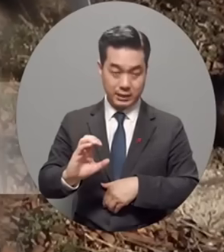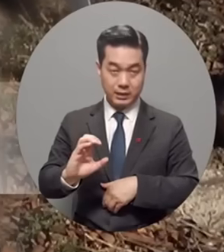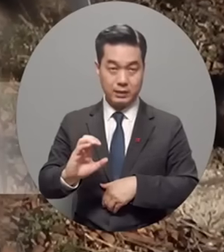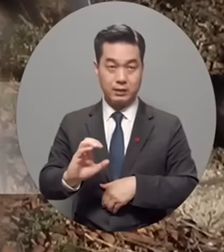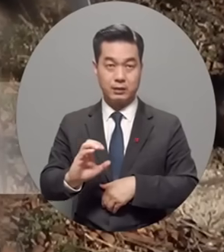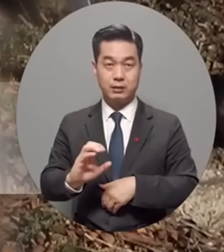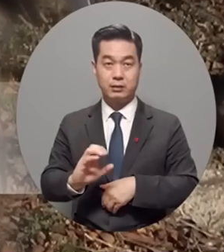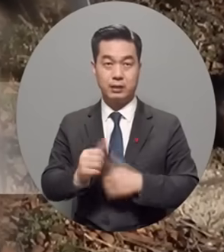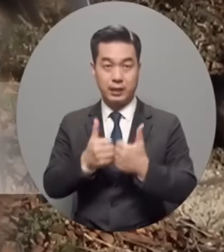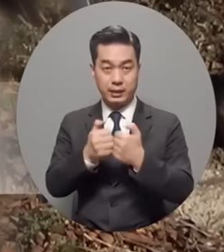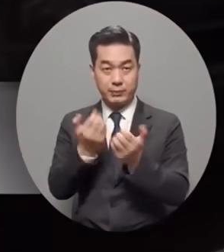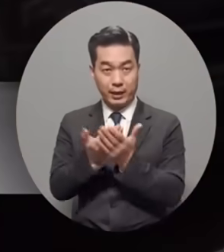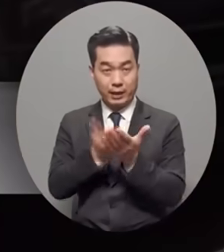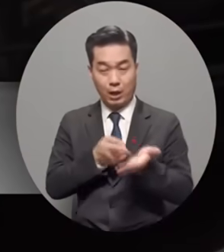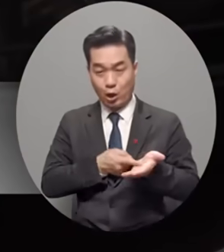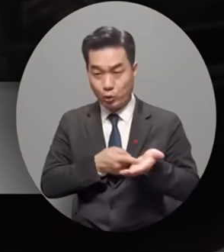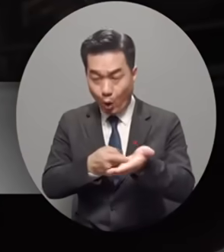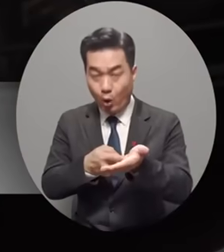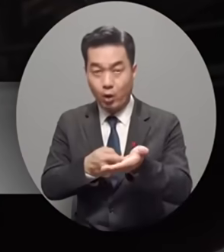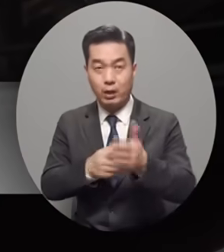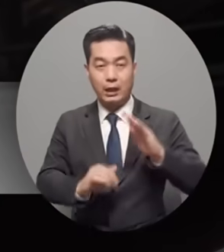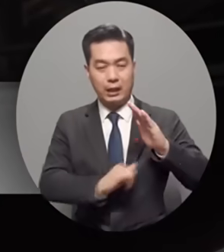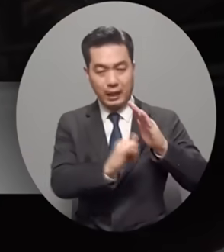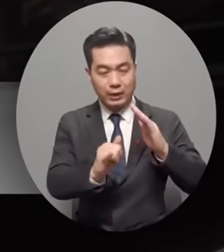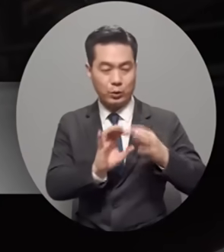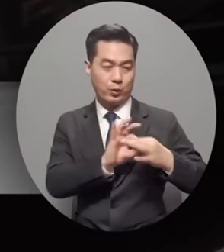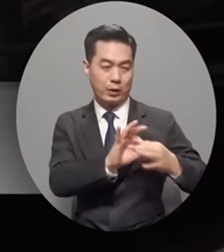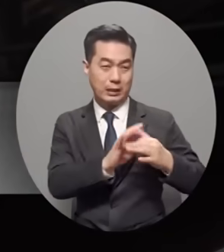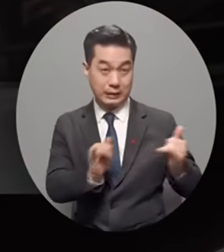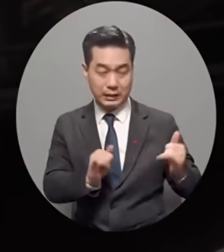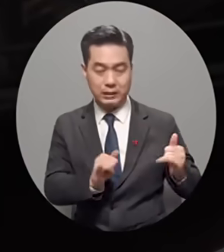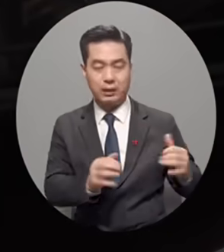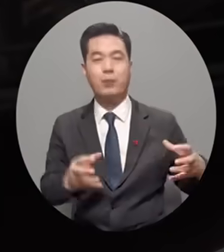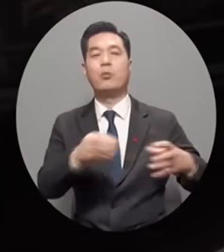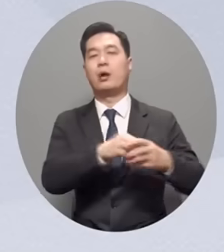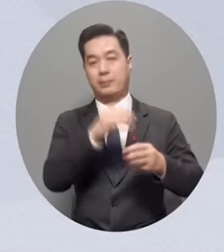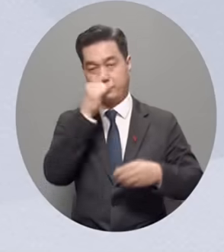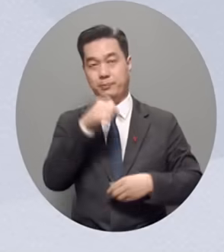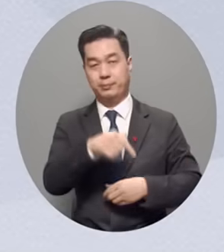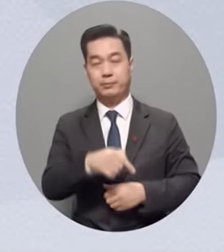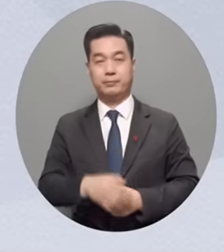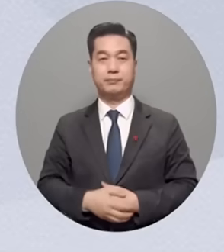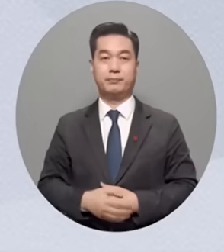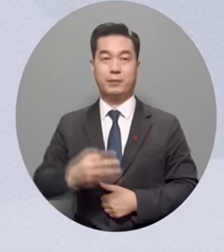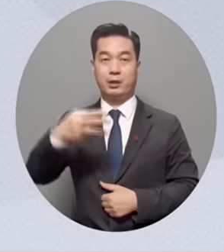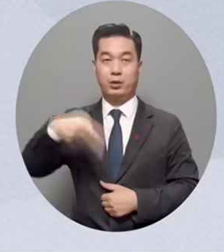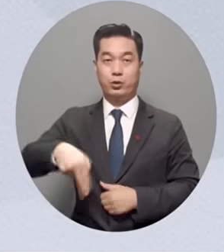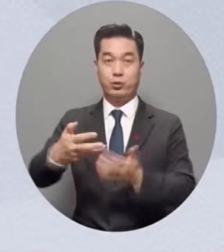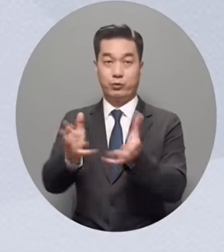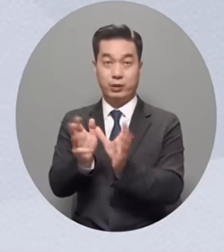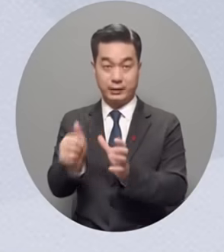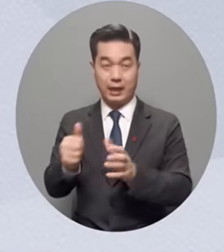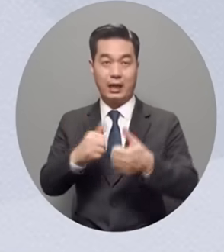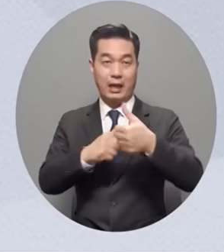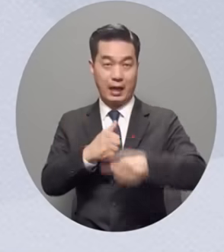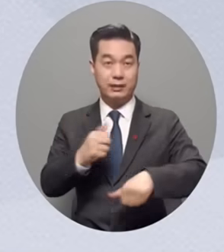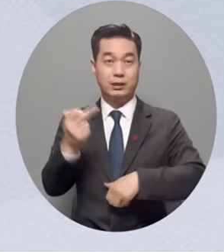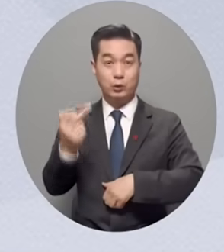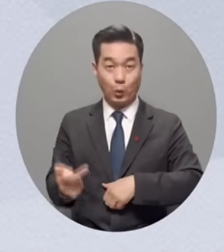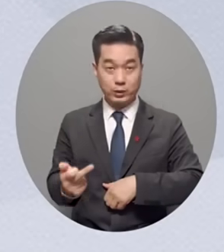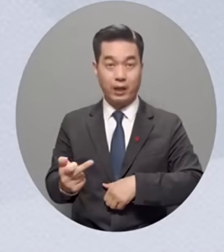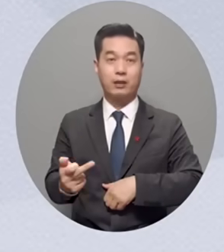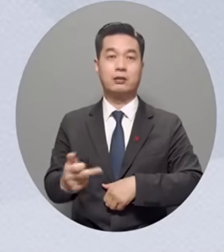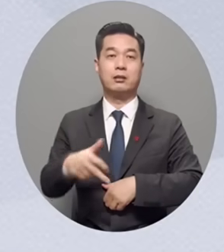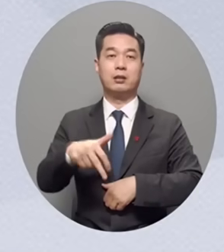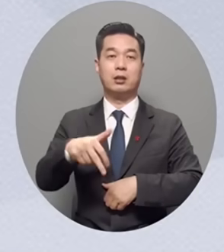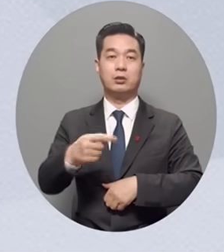요청한 민원인에도 류 위원장의 가족과 지인이 포함된 걸로 확인됐습니다. 류 위원장의 아들과 동생, 조카와 동서